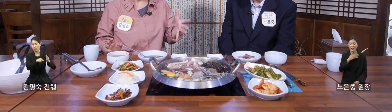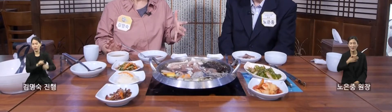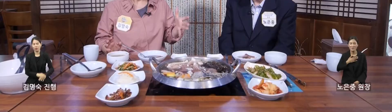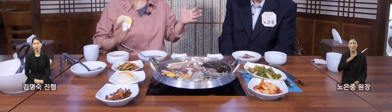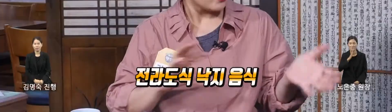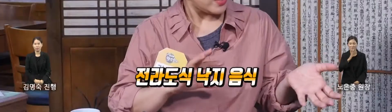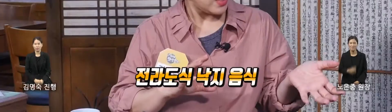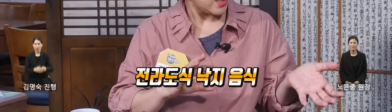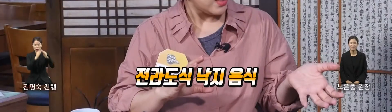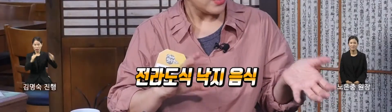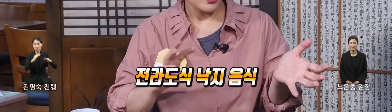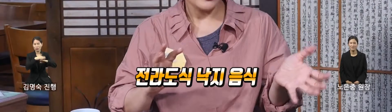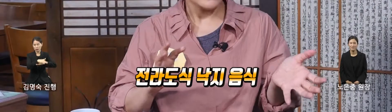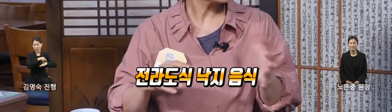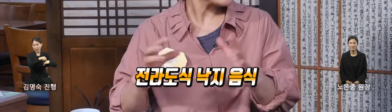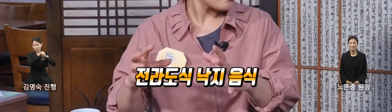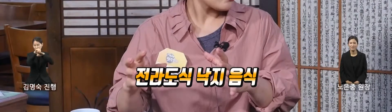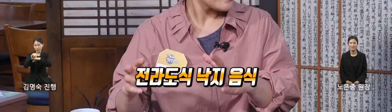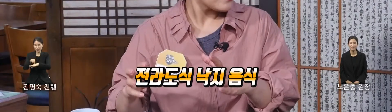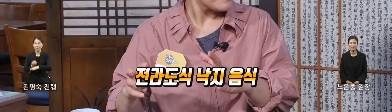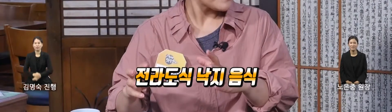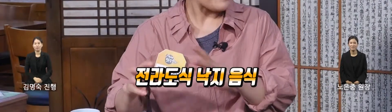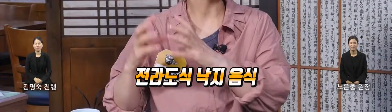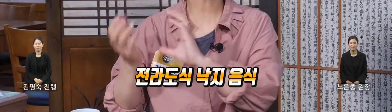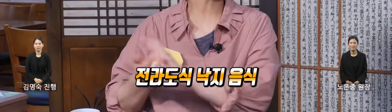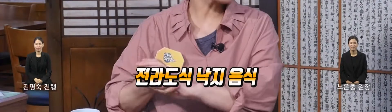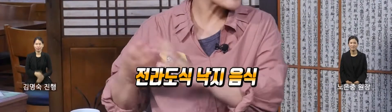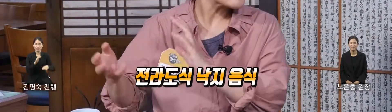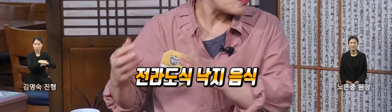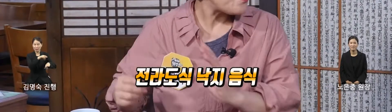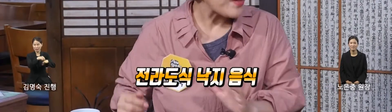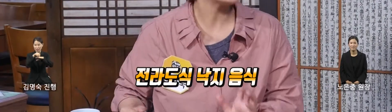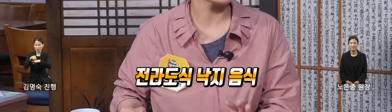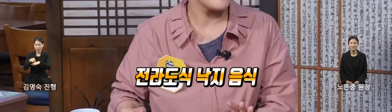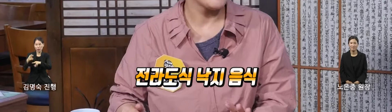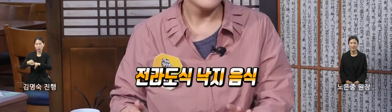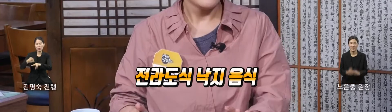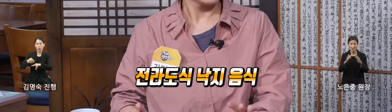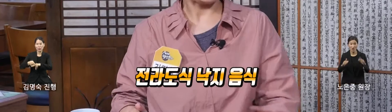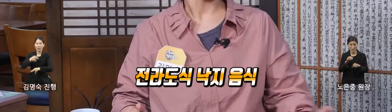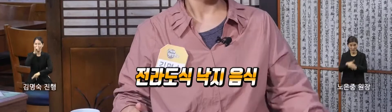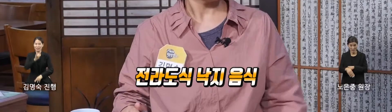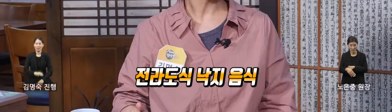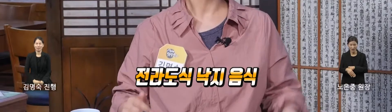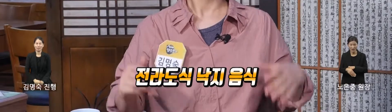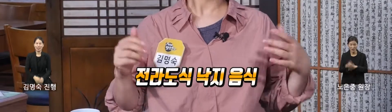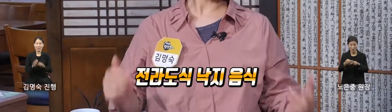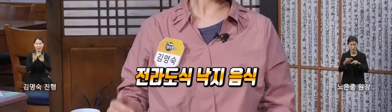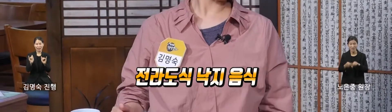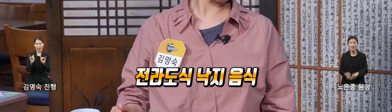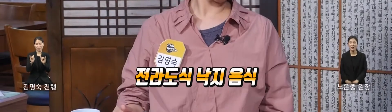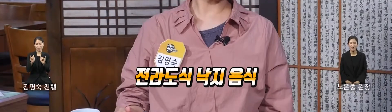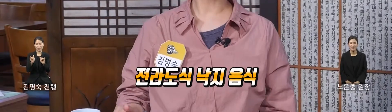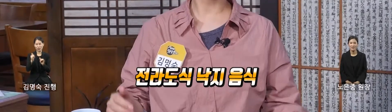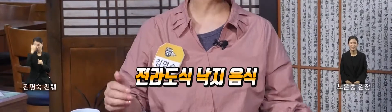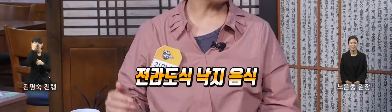그러니까 이제 전라도식 이제 그쪽 방식으로 조금 방식으로? 예, 예. 예. 사람은